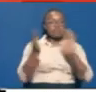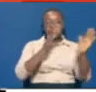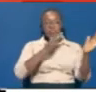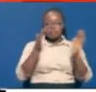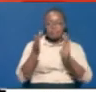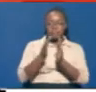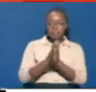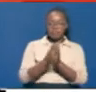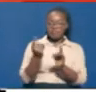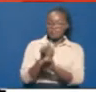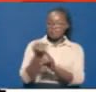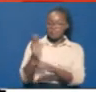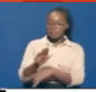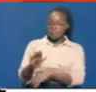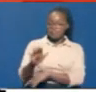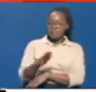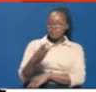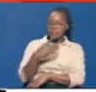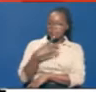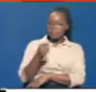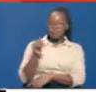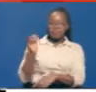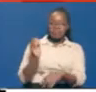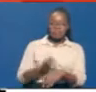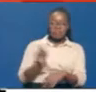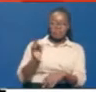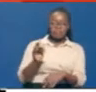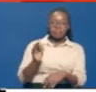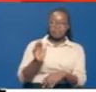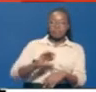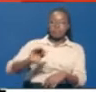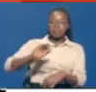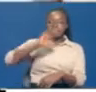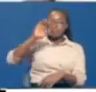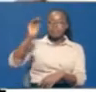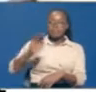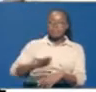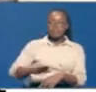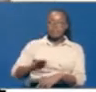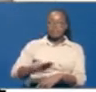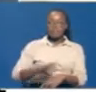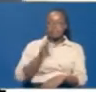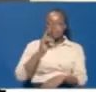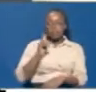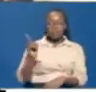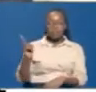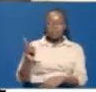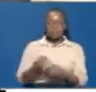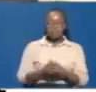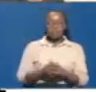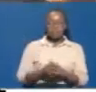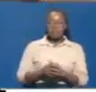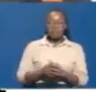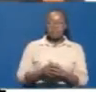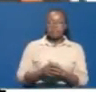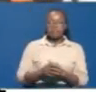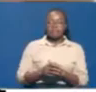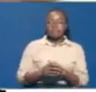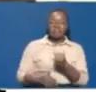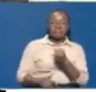maeneo mbalimbali, na hivyo basi inaathiri maeneo yenye milima. Kwa milima, hatari zinazotokana